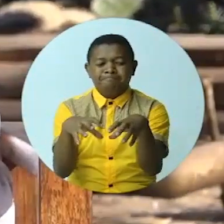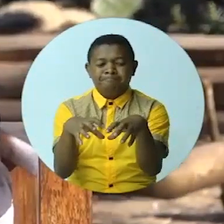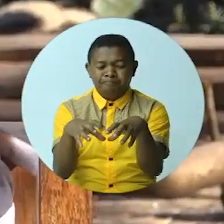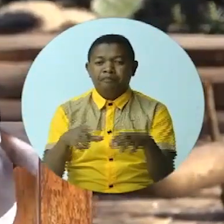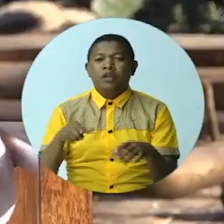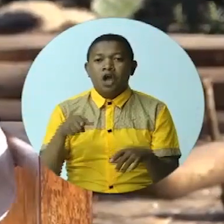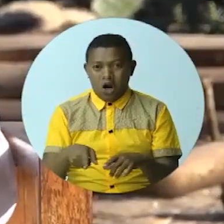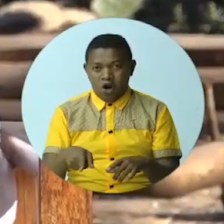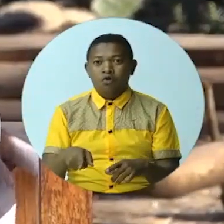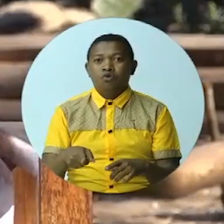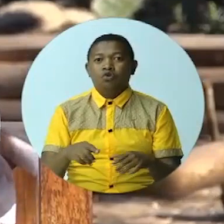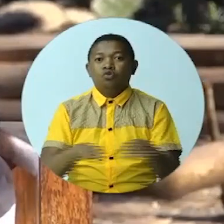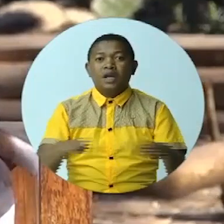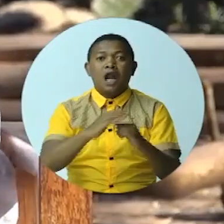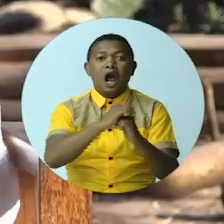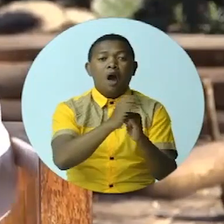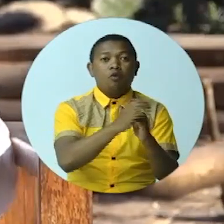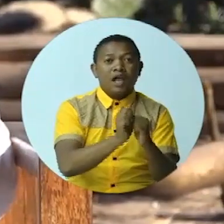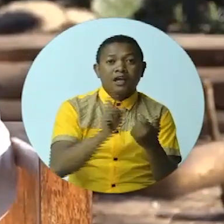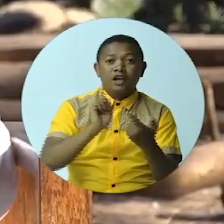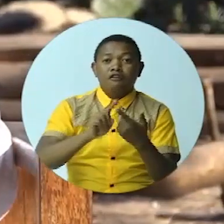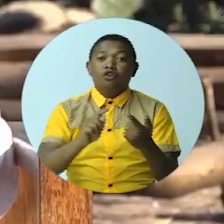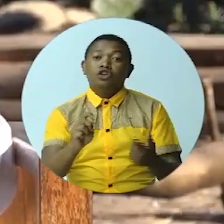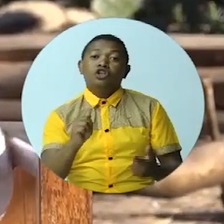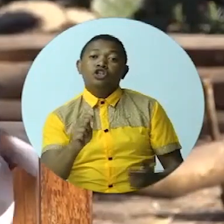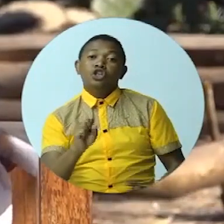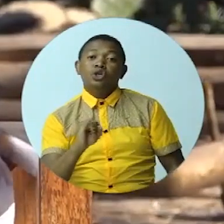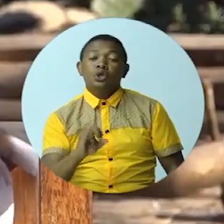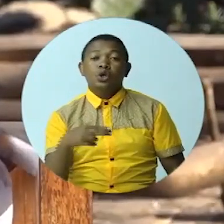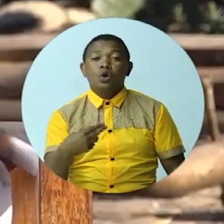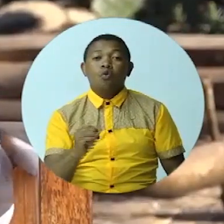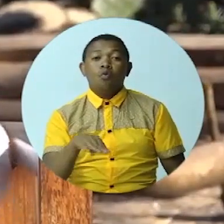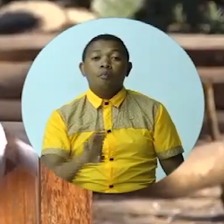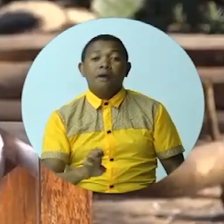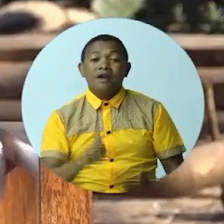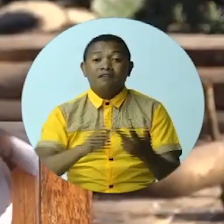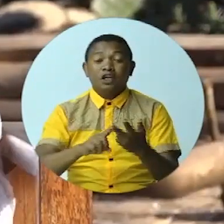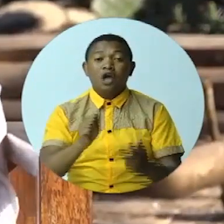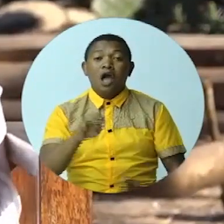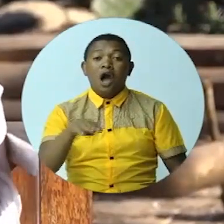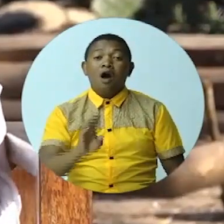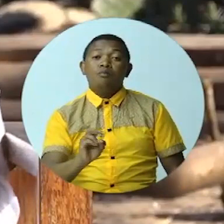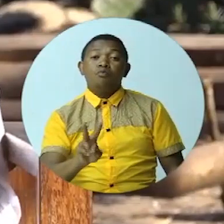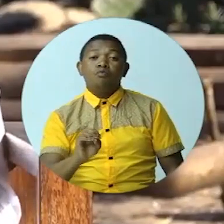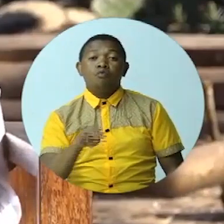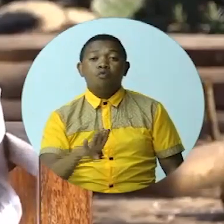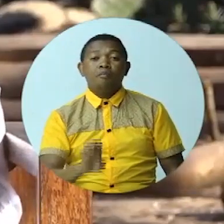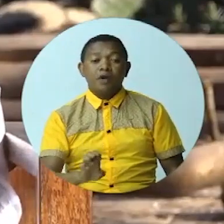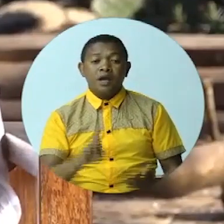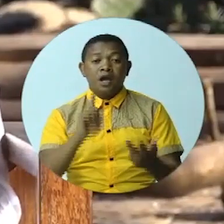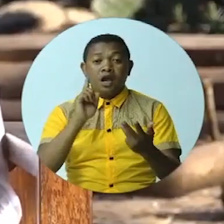Ambosary, ametrahana ao Tsiombe, ametrahana ao Ambovombe a ary ametrahana